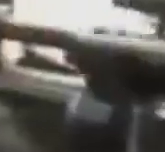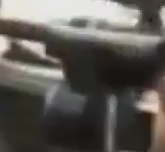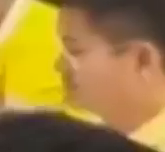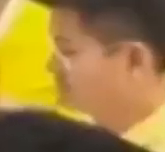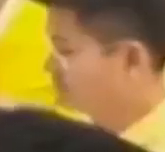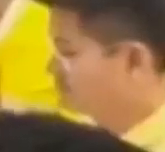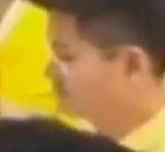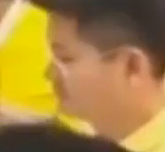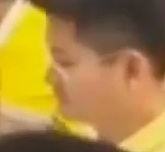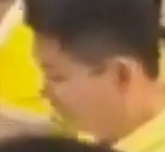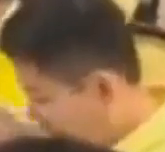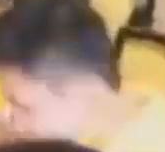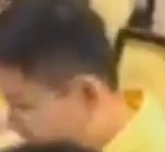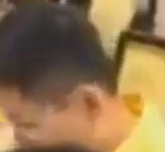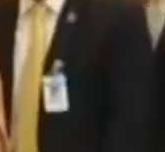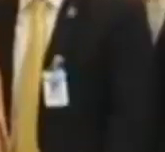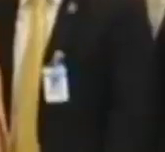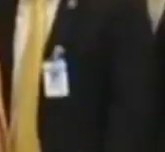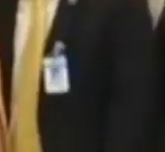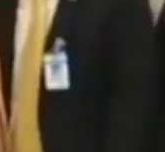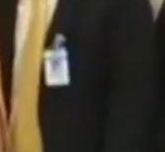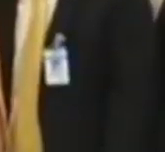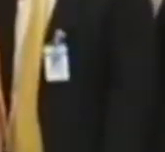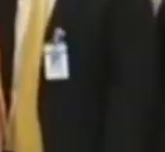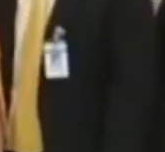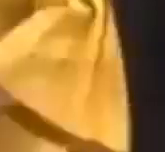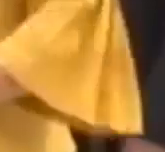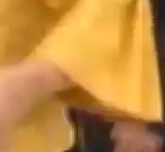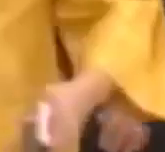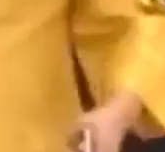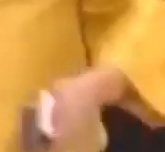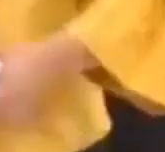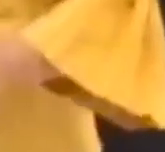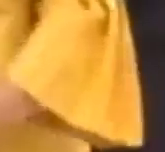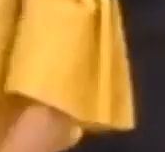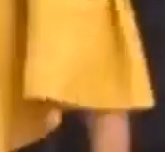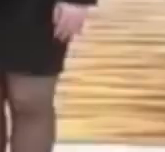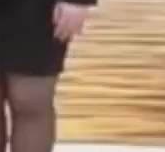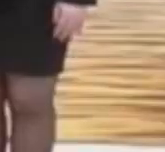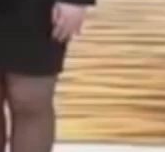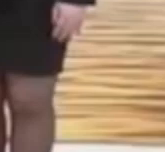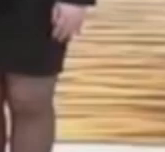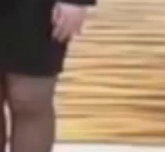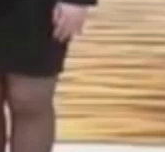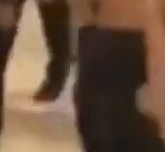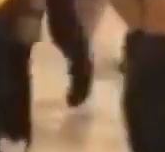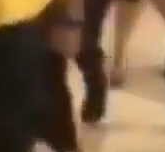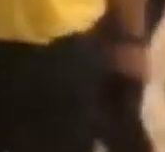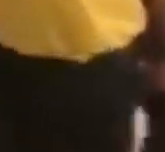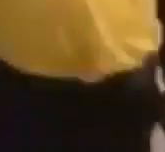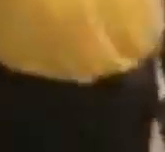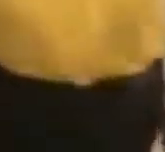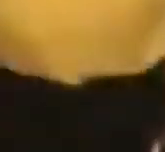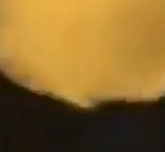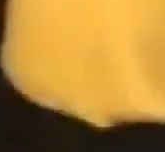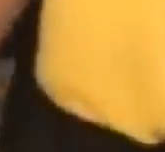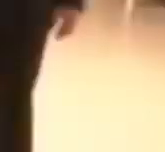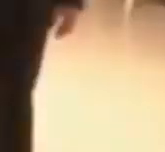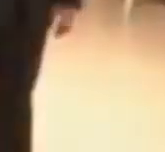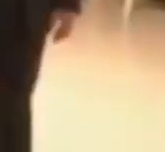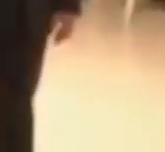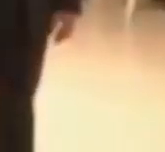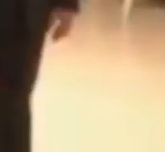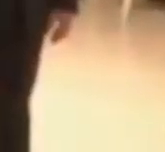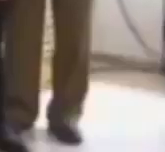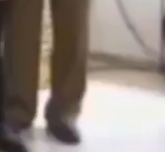ฎรเป็นที่เรียบร้อยแล้วหลังจากที่สำนักงานคณะกรรมการการเลือกตั้งได้ประกาศรับรองรายชื่อสมาชิกสภาผู้แทนราษฎรอย่